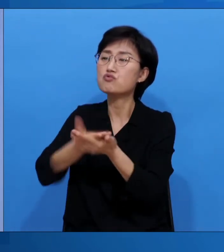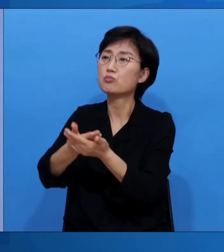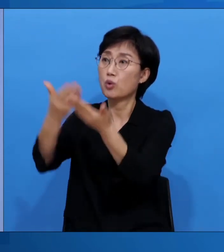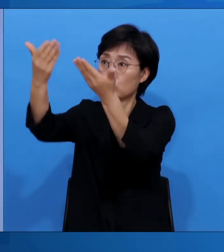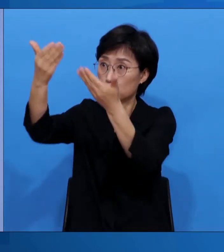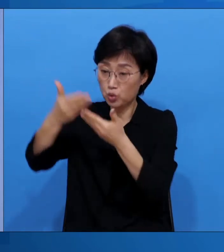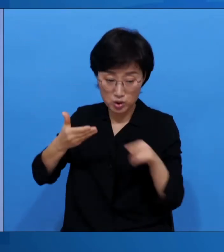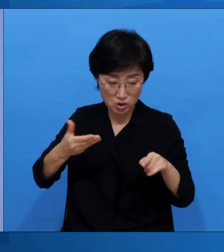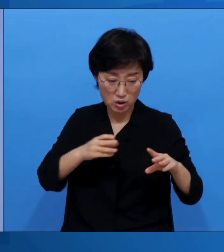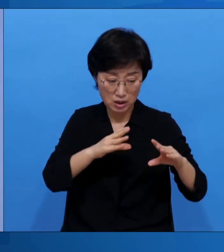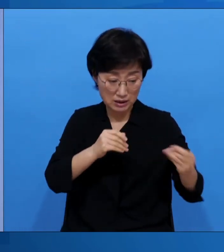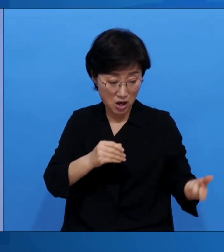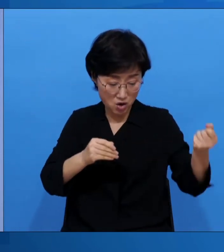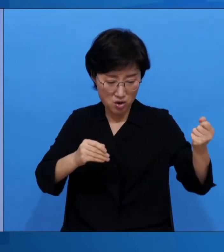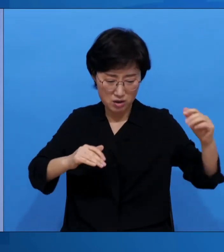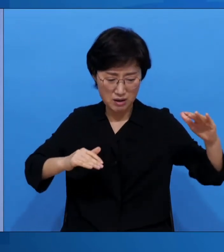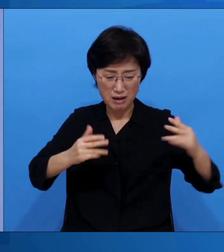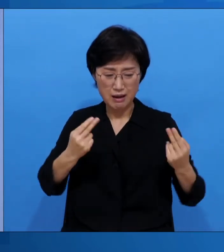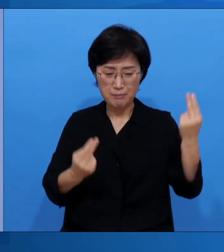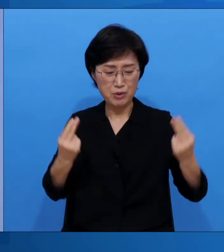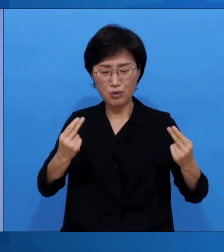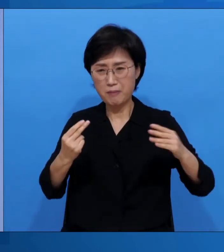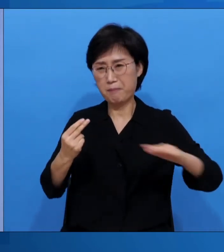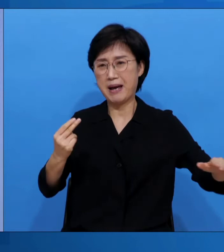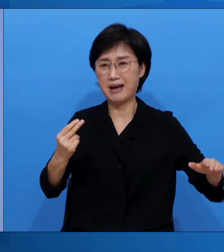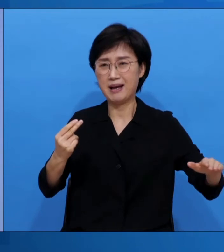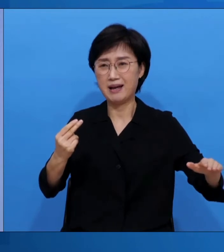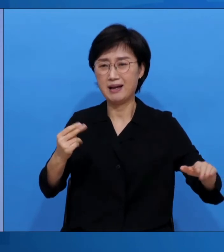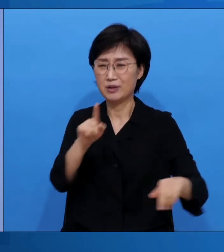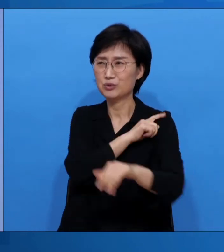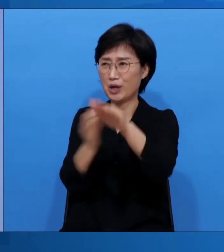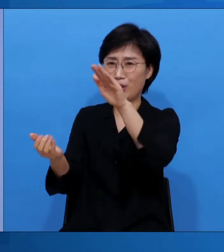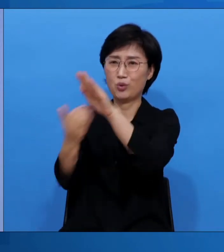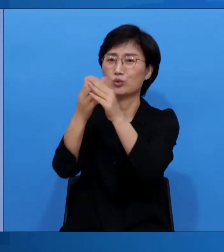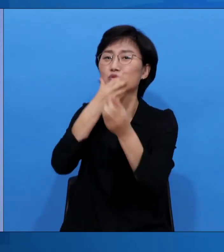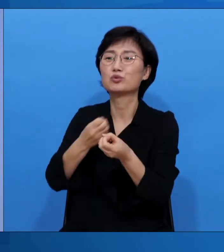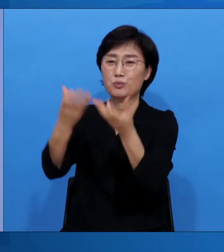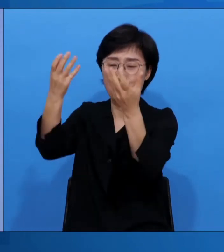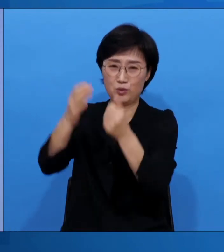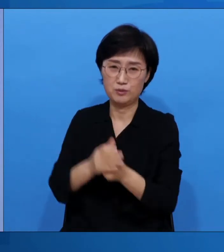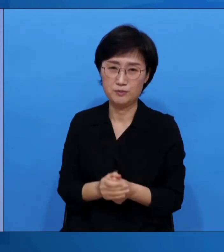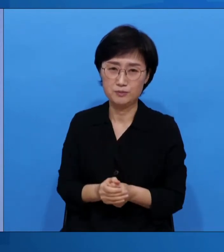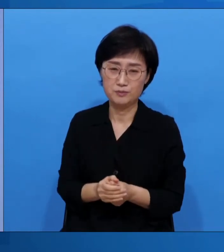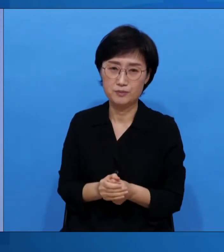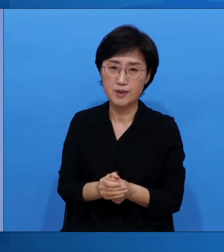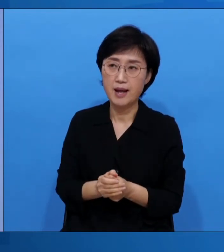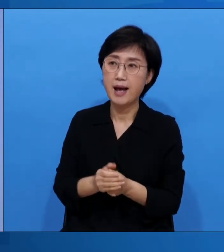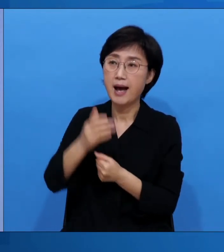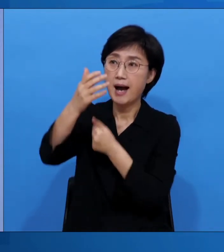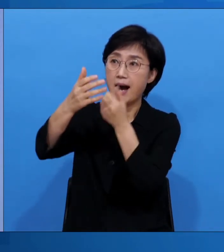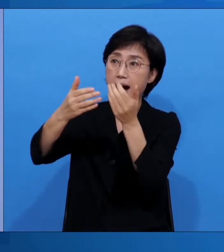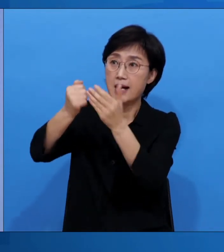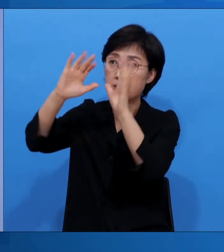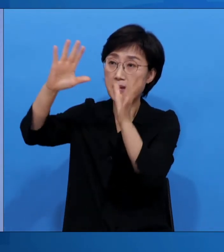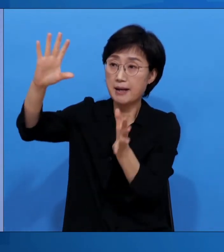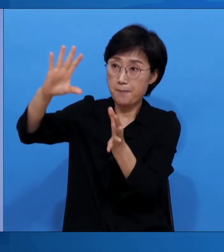things of the heavens above. 이 일을 한다면 아무리 작은 거라도 냉수한 거라도 상을 잃지 않아요. And